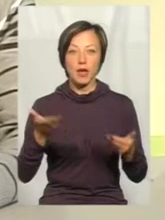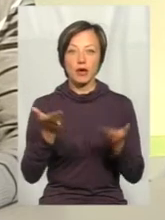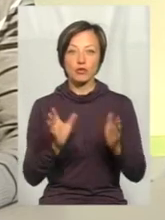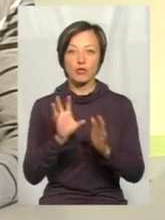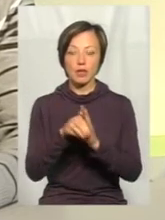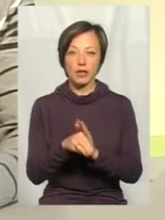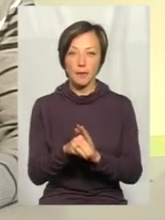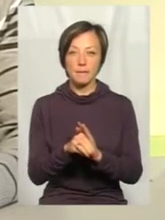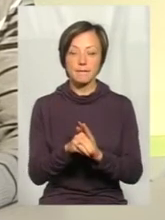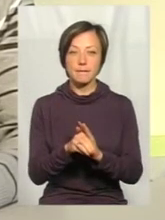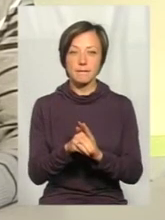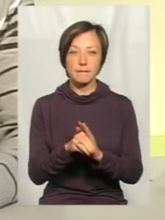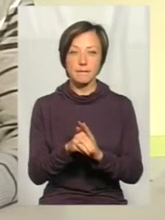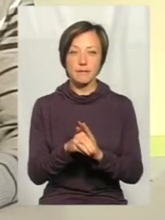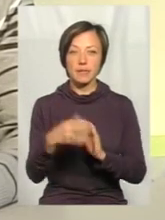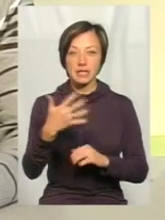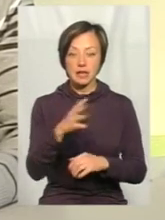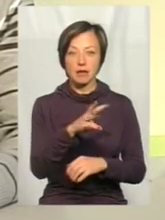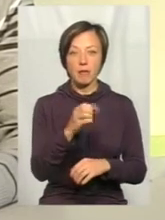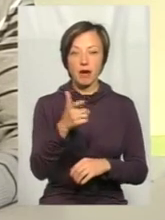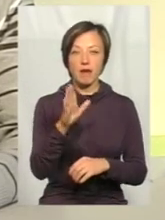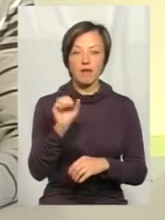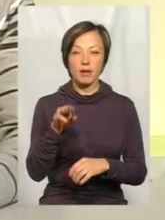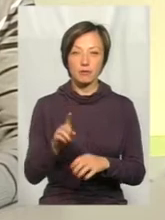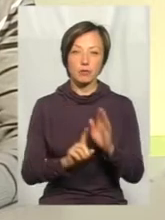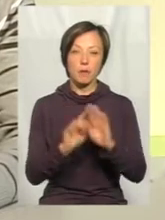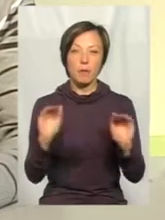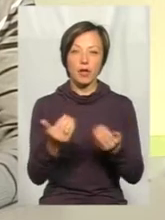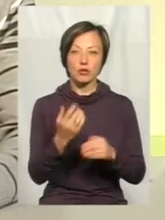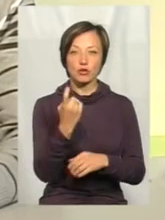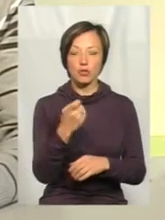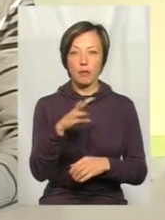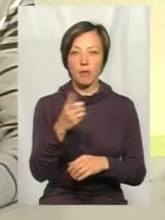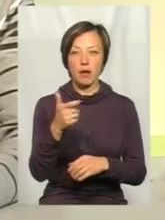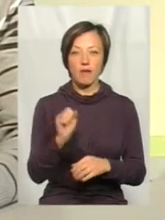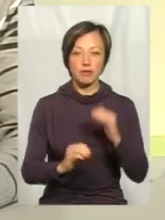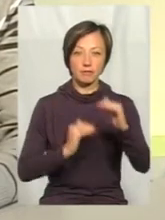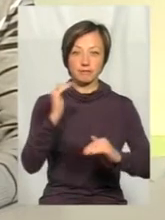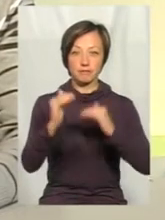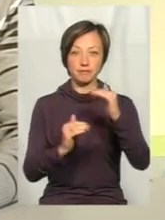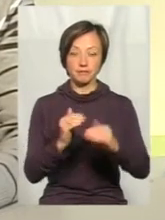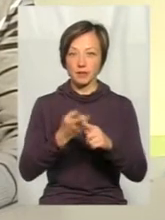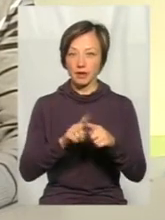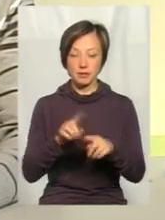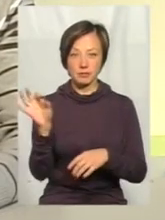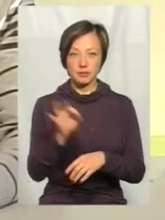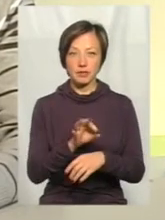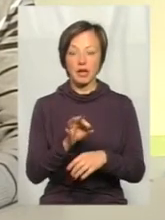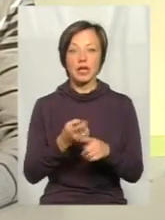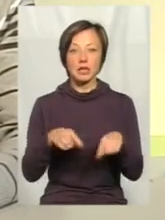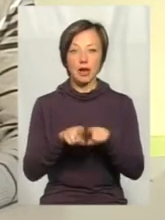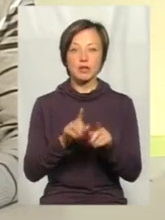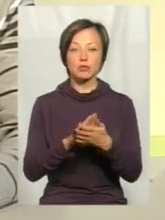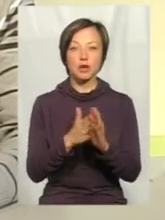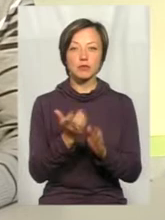введемо в 50 МВт, то вийдемо в 20 рік щонайменше 100 МВт. Тобто геометрична прогресія. І така ситуація є